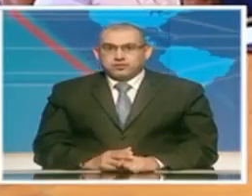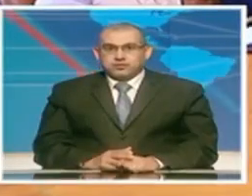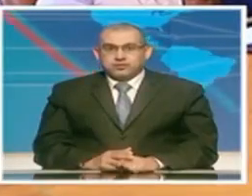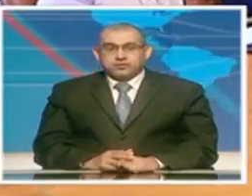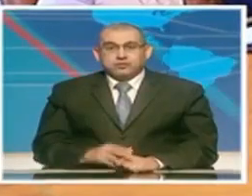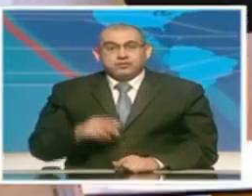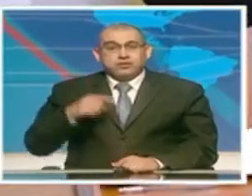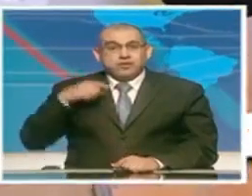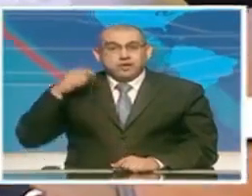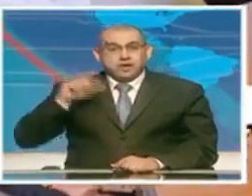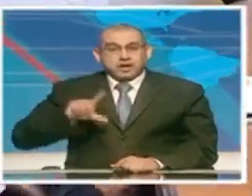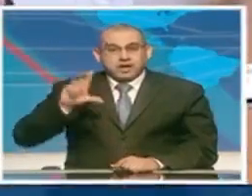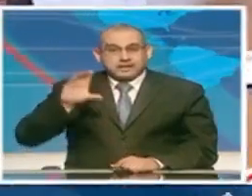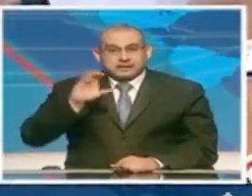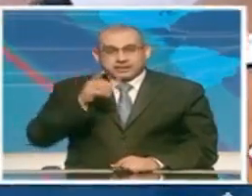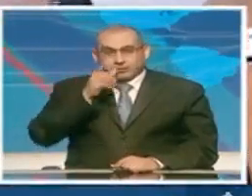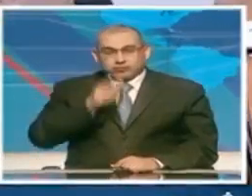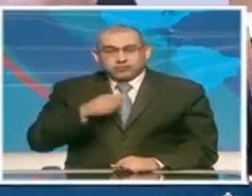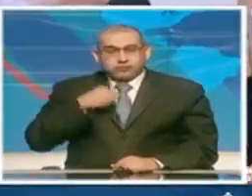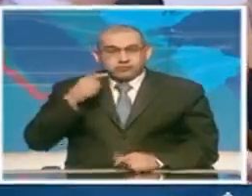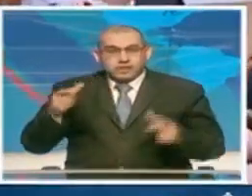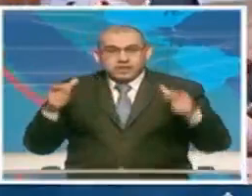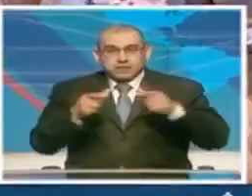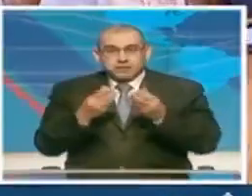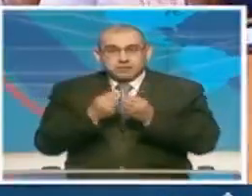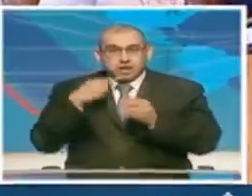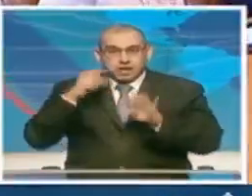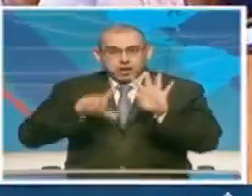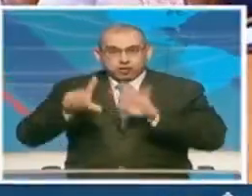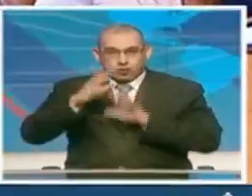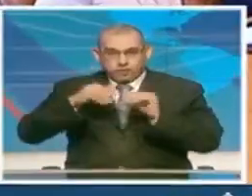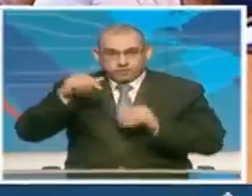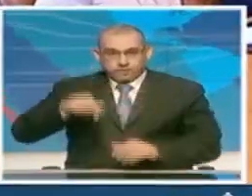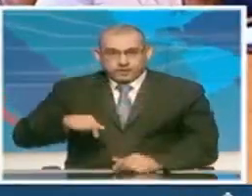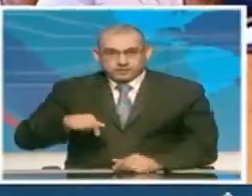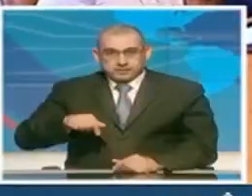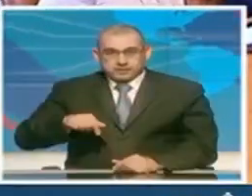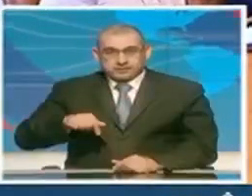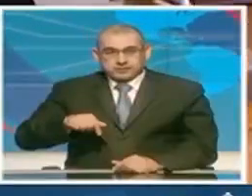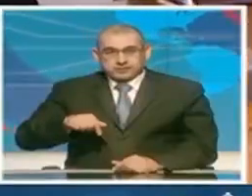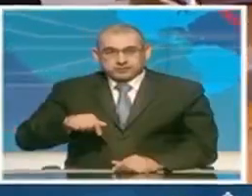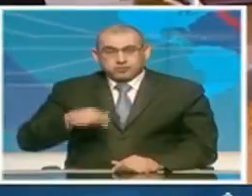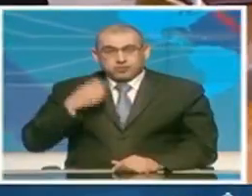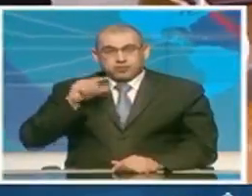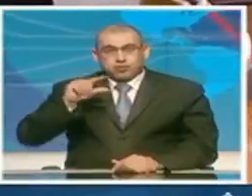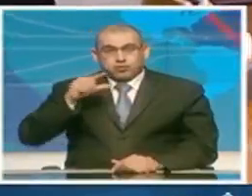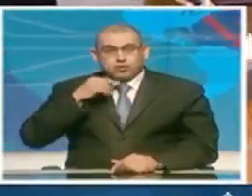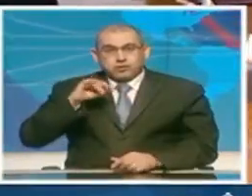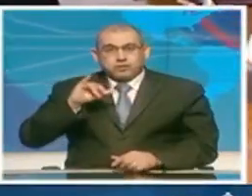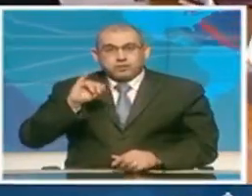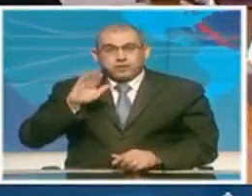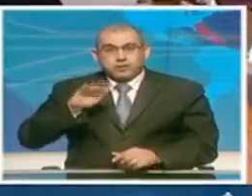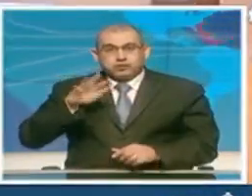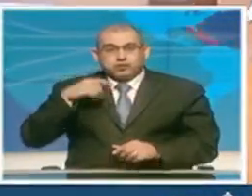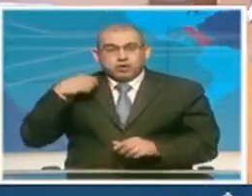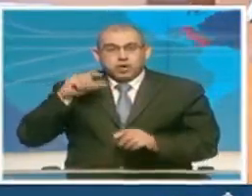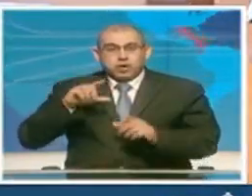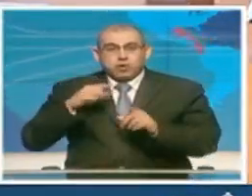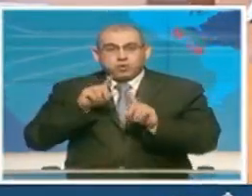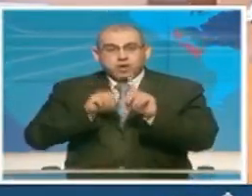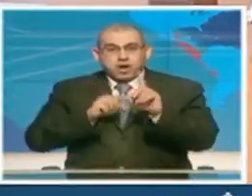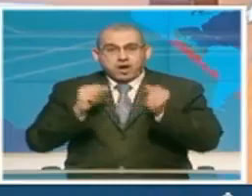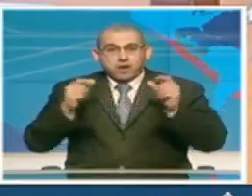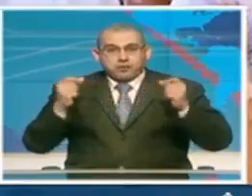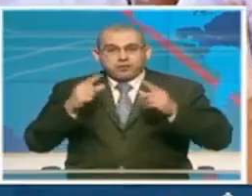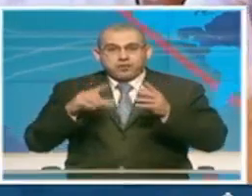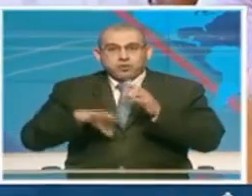اجتمع السيد الرئيس عبد الفتاح السيسي مع الدكتور مصطفى مدبولي رئيس مجلس الوزراء والدكتور محمد شاكر وزير الكهرباء والطاقات